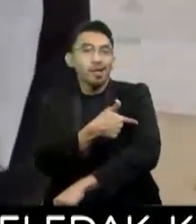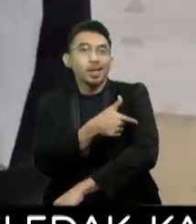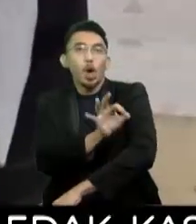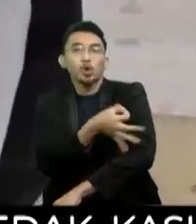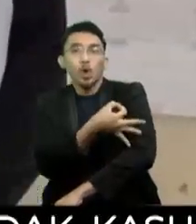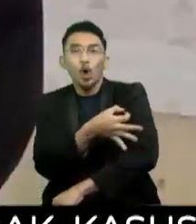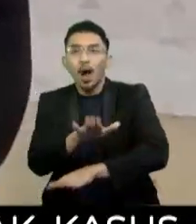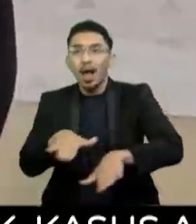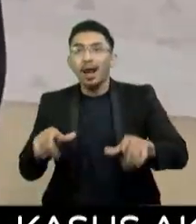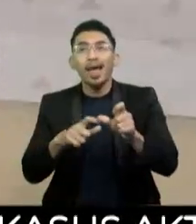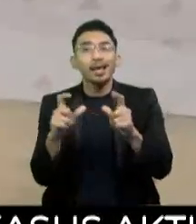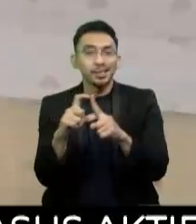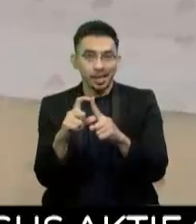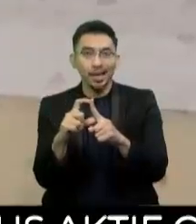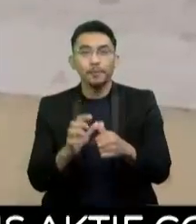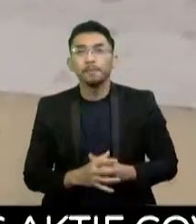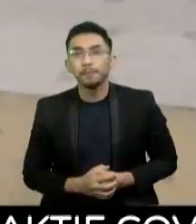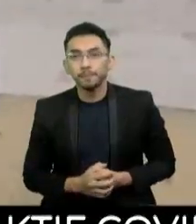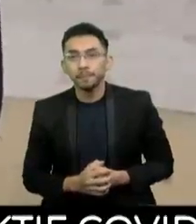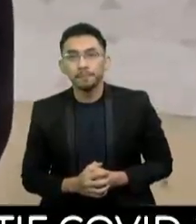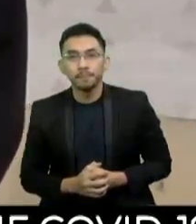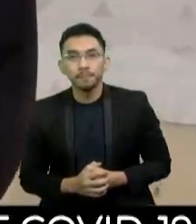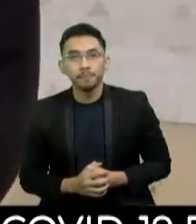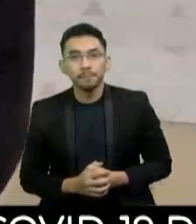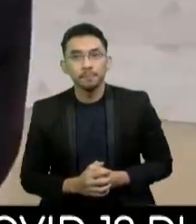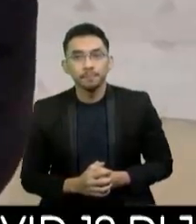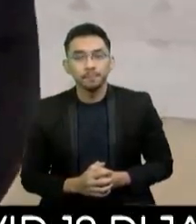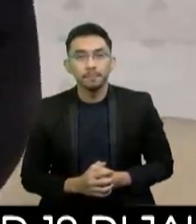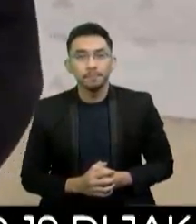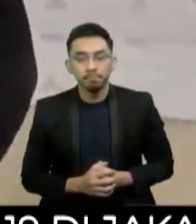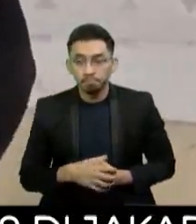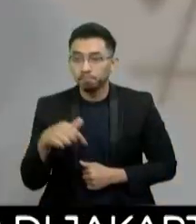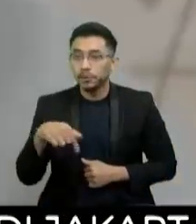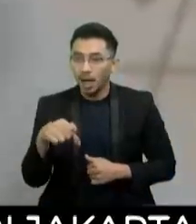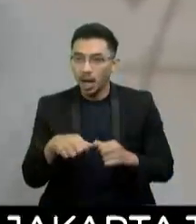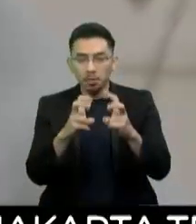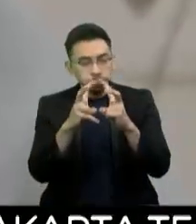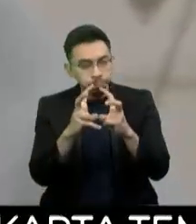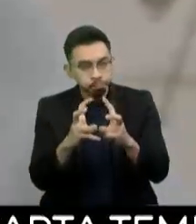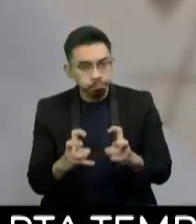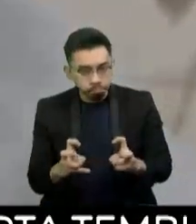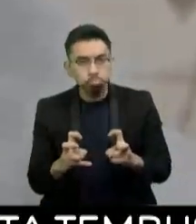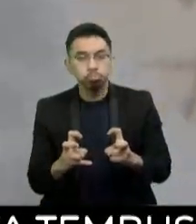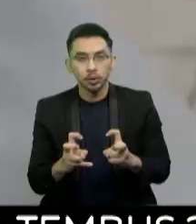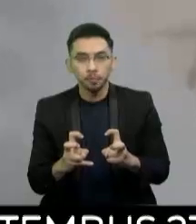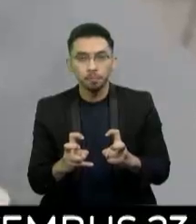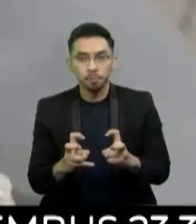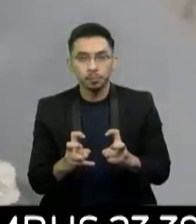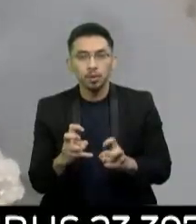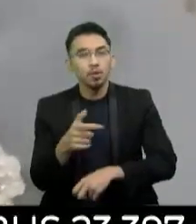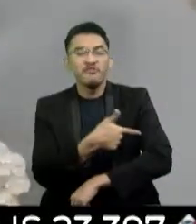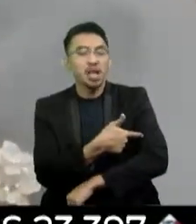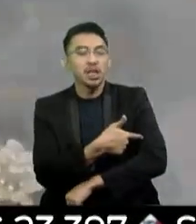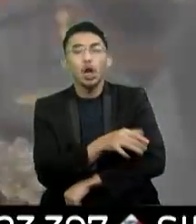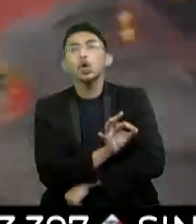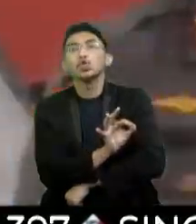Deli, Sumatera Utara. Penetapan tersangka setelah hasil pemeriksaan laboratorium tidak ditemukan adanya vaksin pada kedua siswa. Polisi